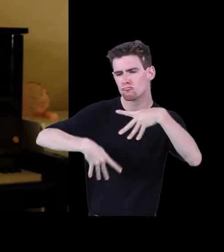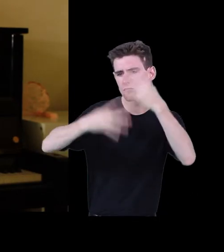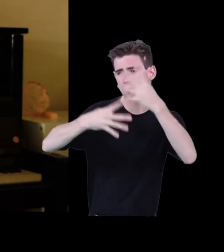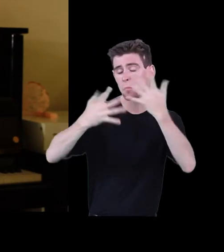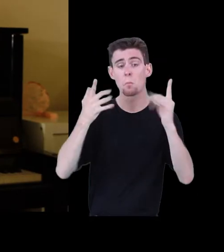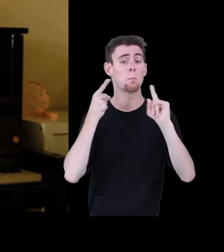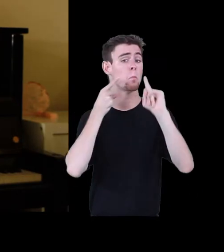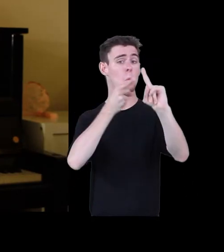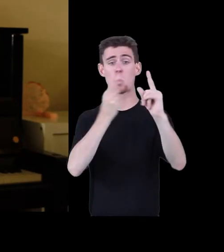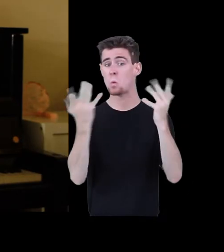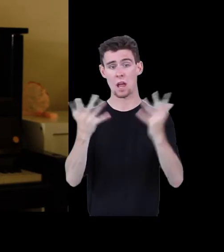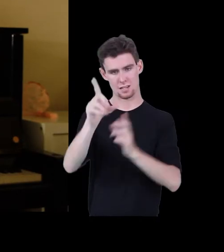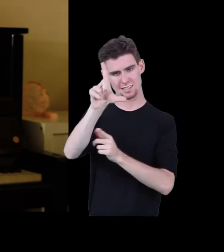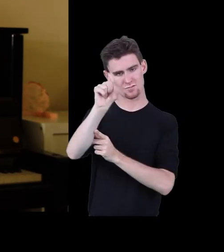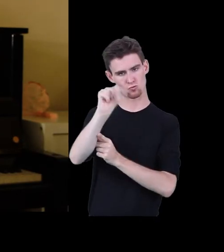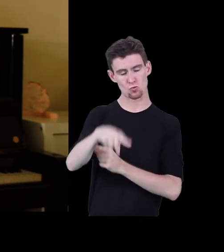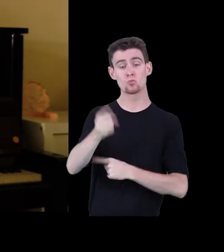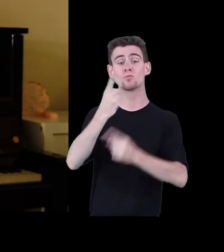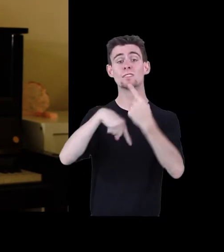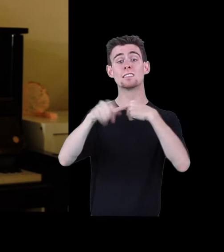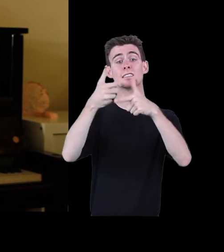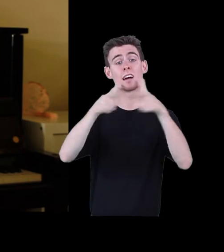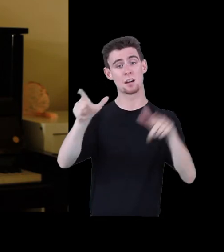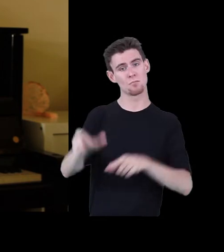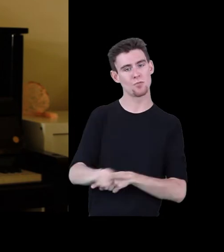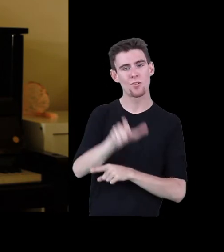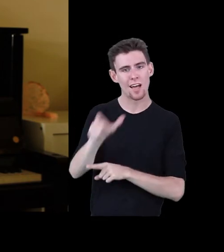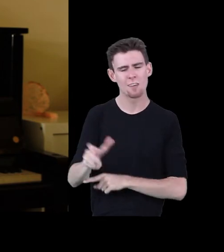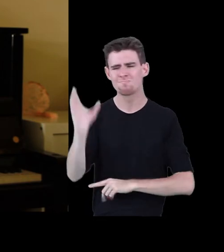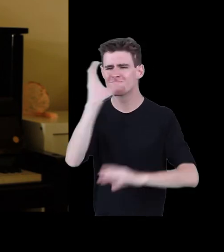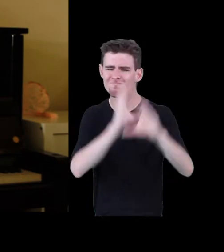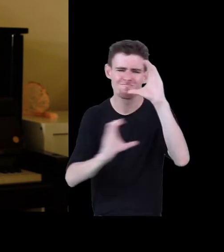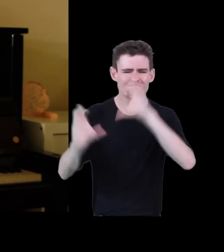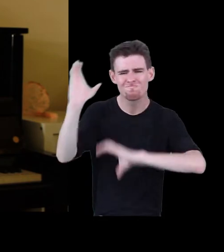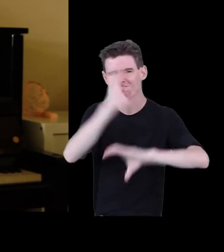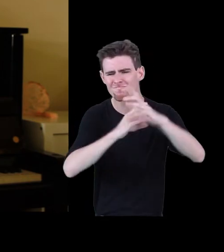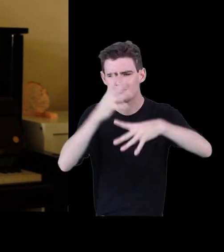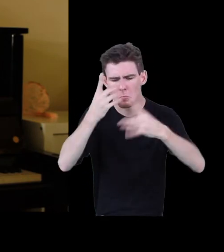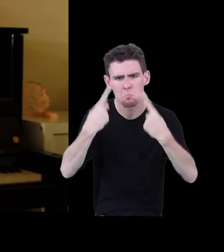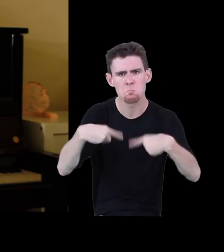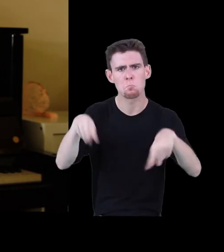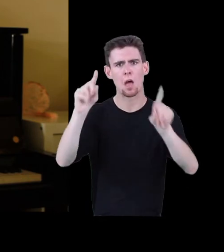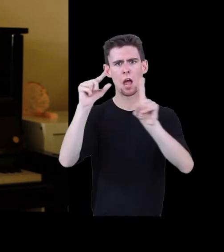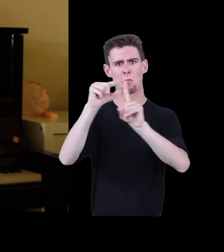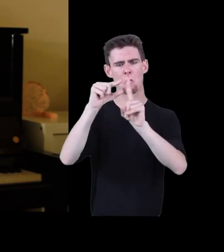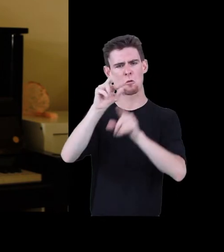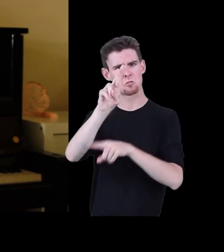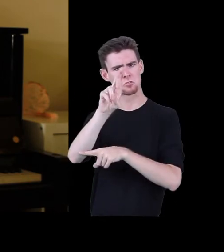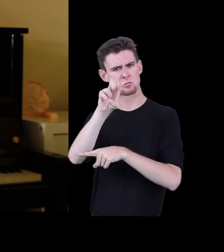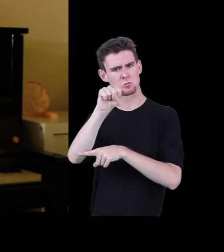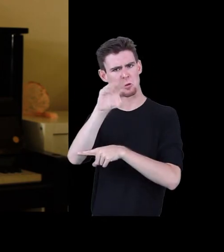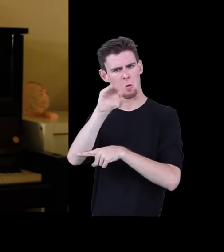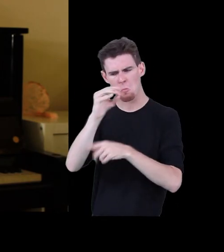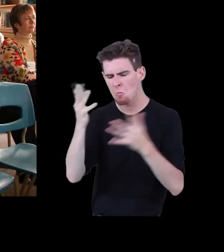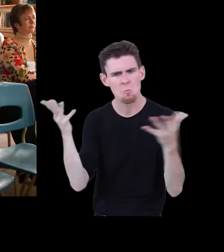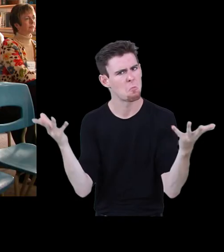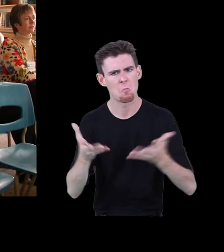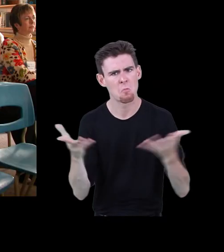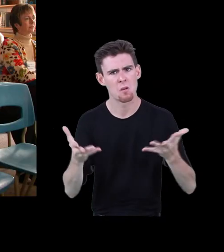grande information. Mais il y en avait un qui c'était de réseau. Le regroupement de parents et amis d'enfants sourds